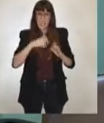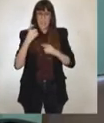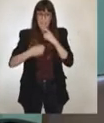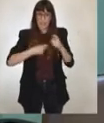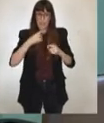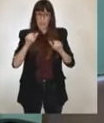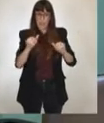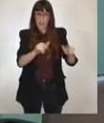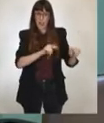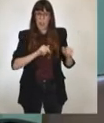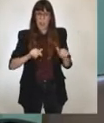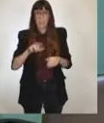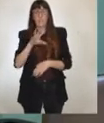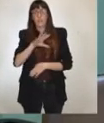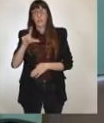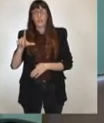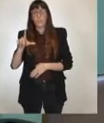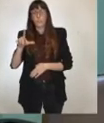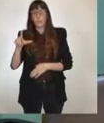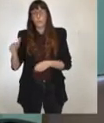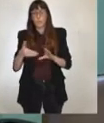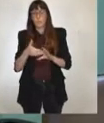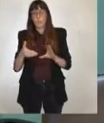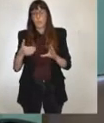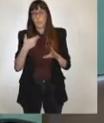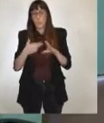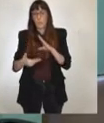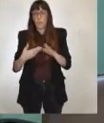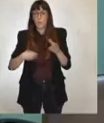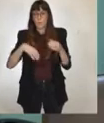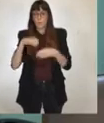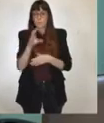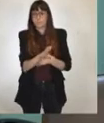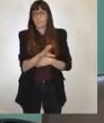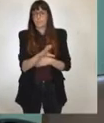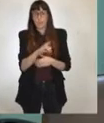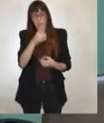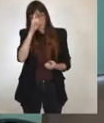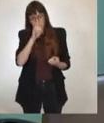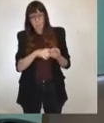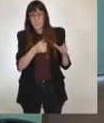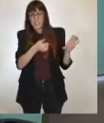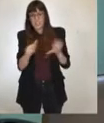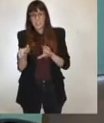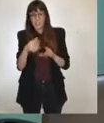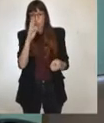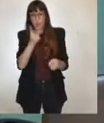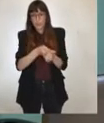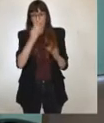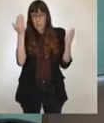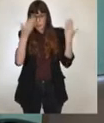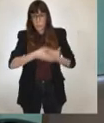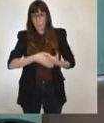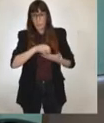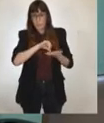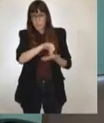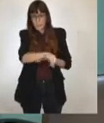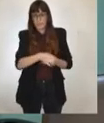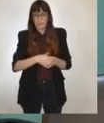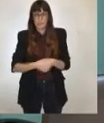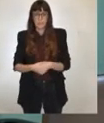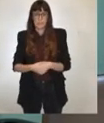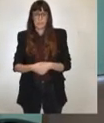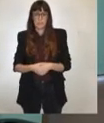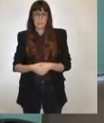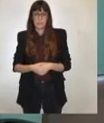actions, avec le financement de 600 nuitées d'hôtels pour héberger en urgence ces femmes, 35 nuitées au profit